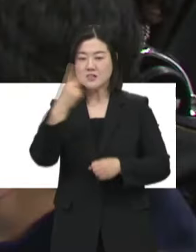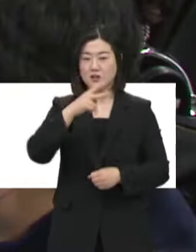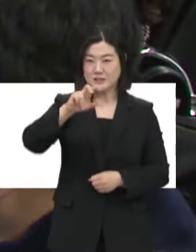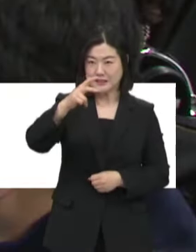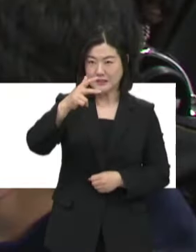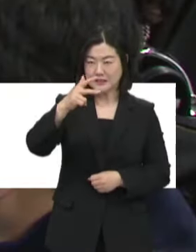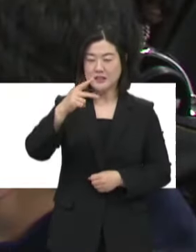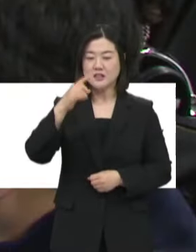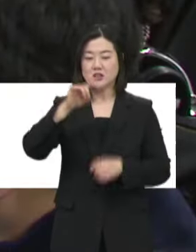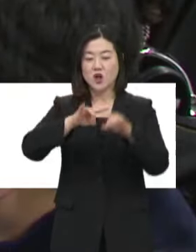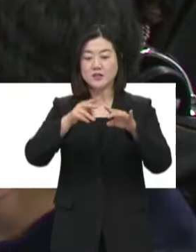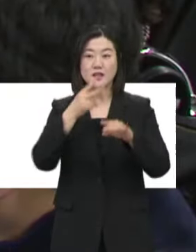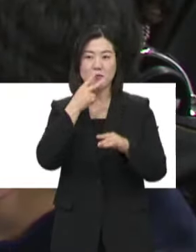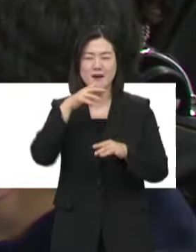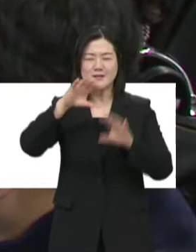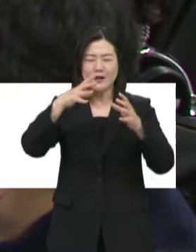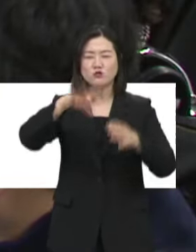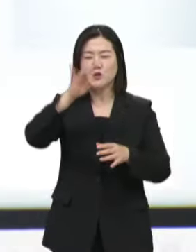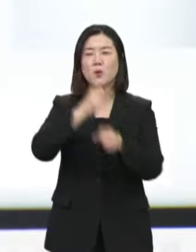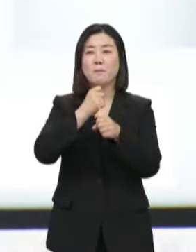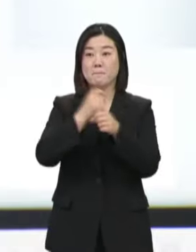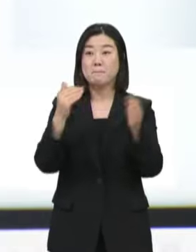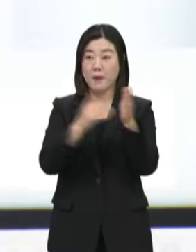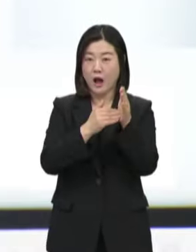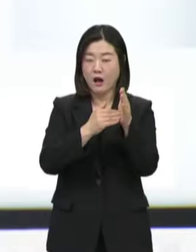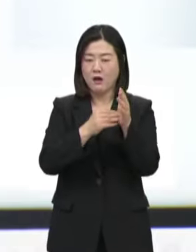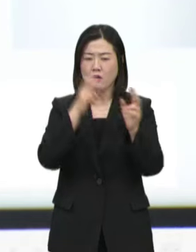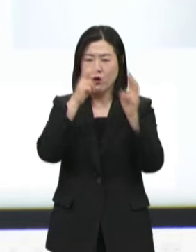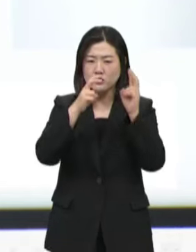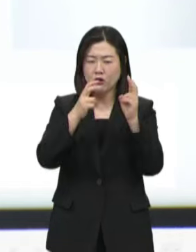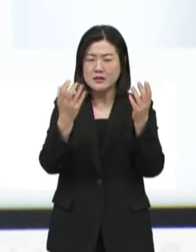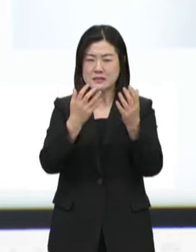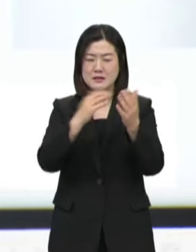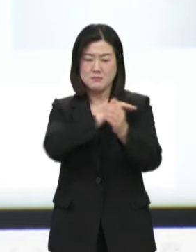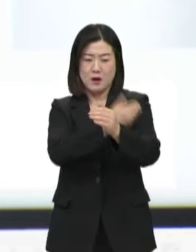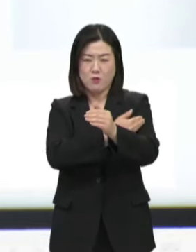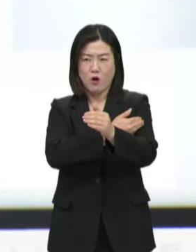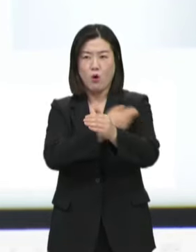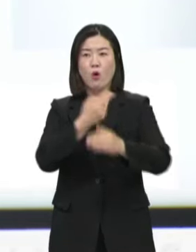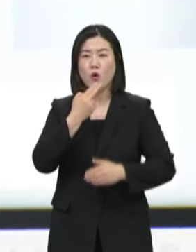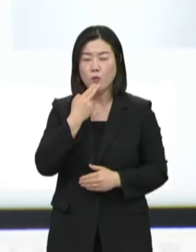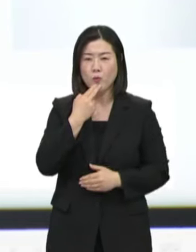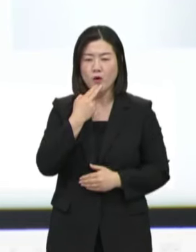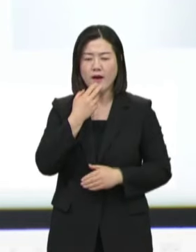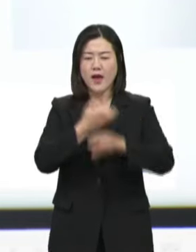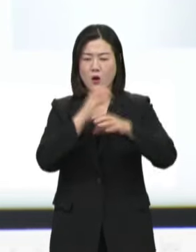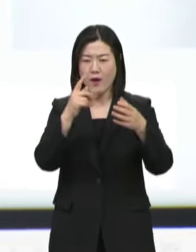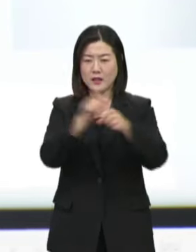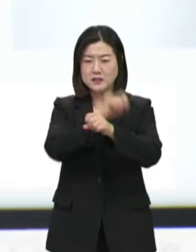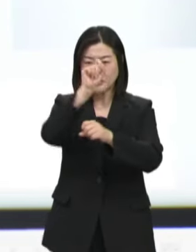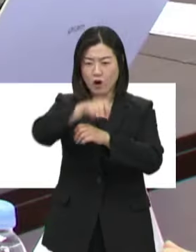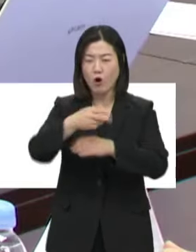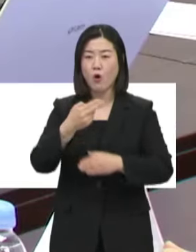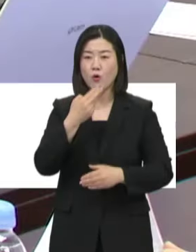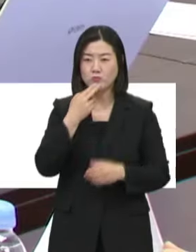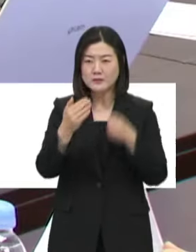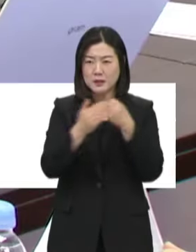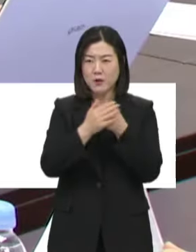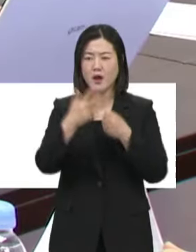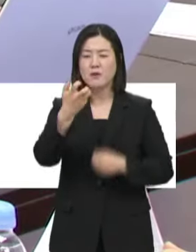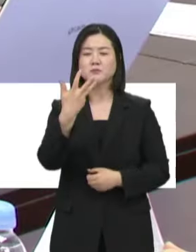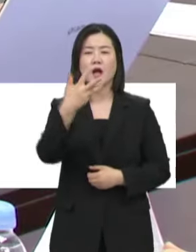담배 세트에 필요한 기술을 세계 최초로 개발했지만 회사가 직무 발명을 권리화 하지 않고 해외 특허도 출연하지 않아